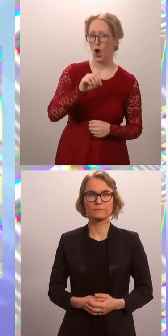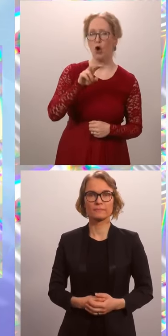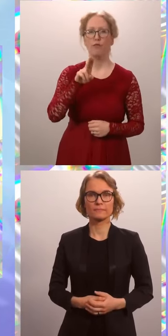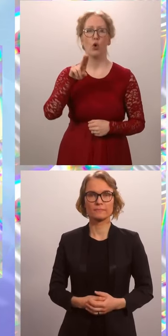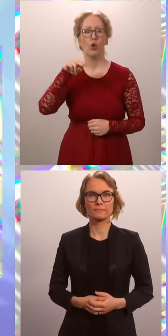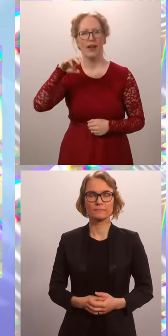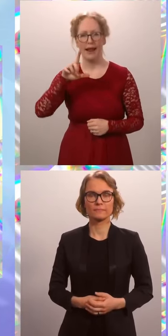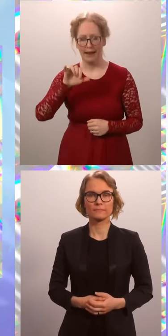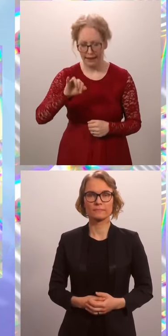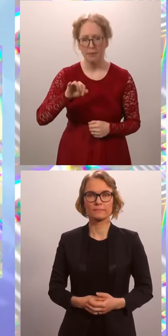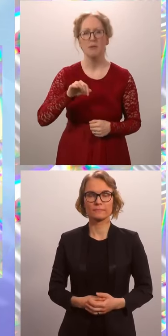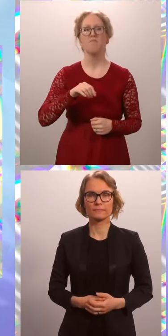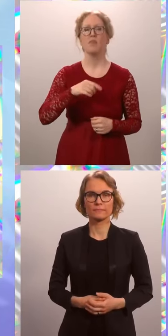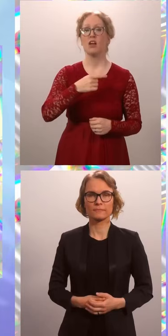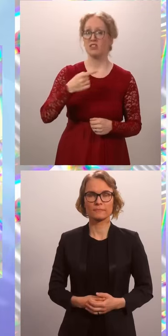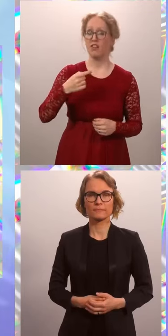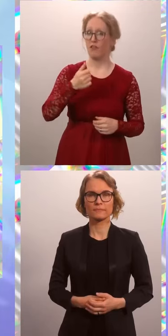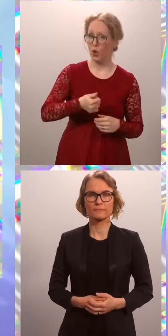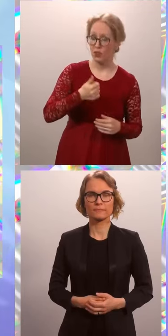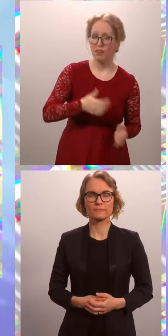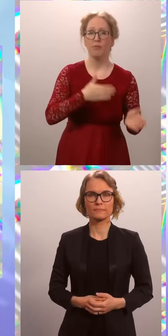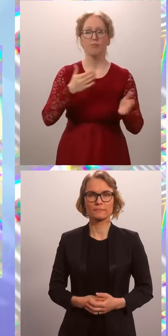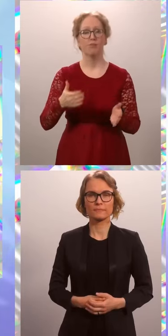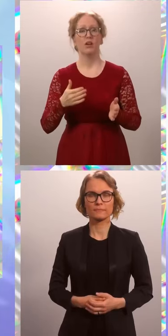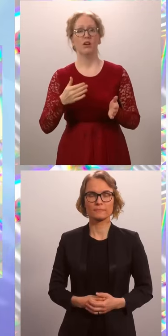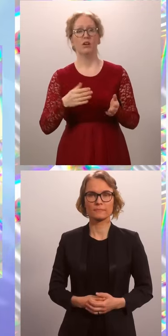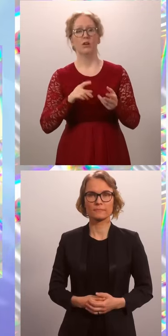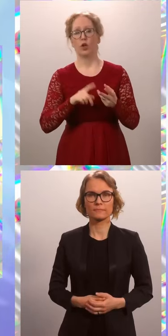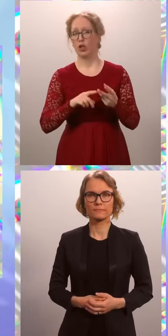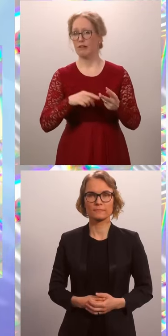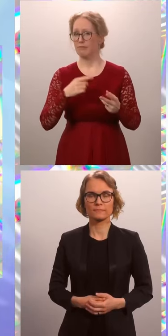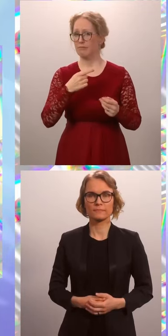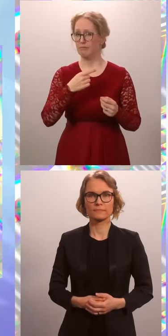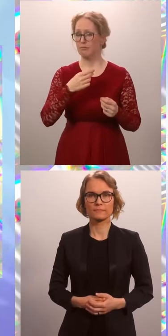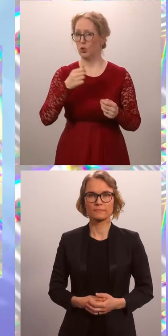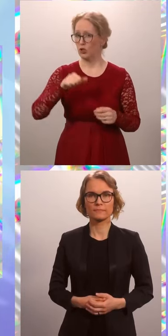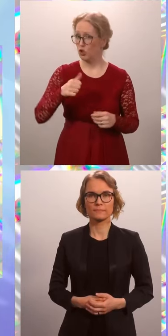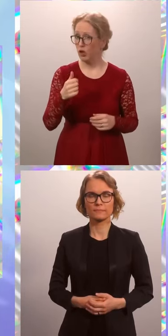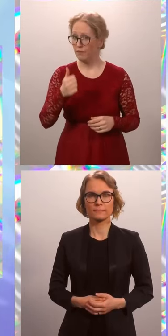Ruottu, 98 vuotta, tulkitsivat veteraanin iltahuudon.